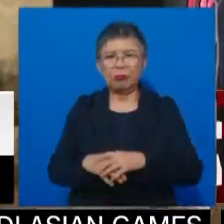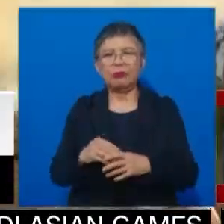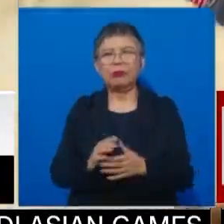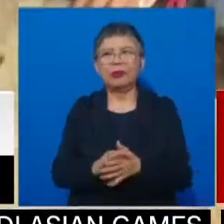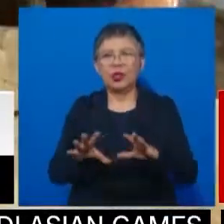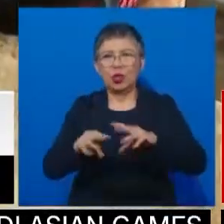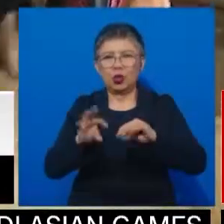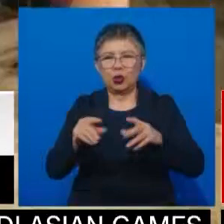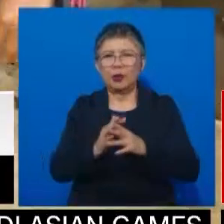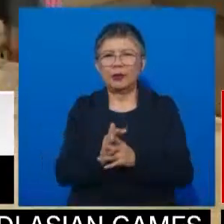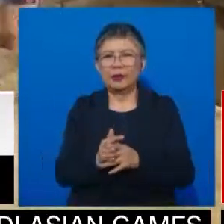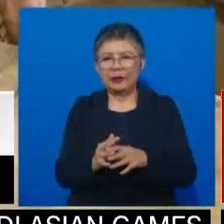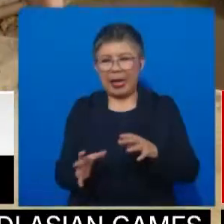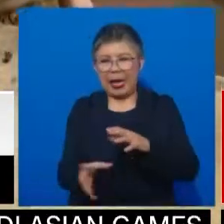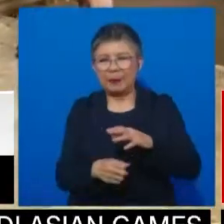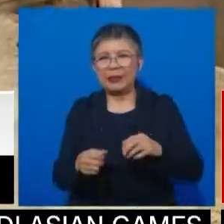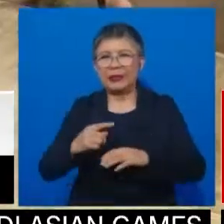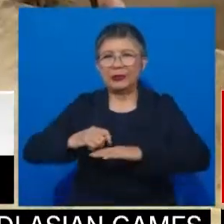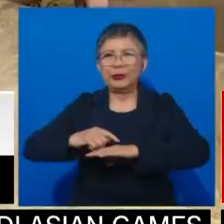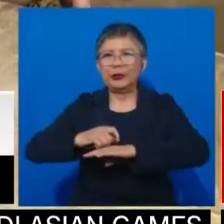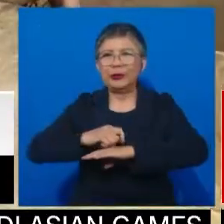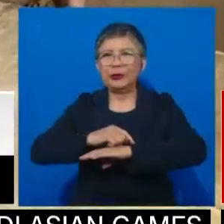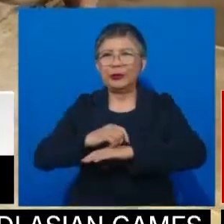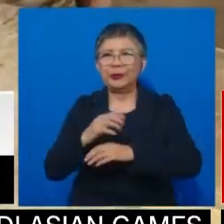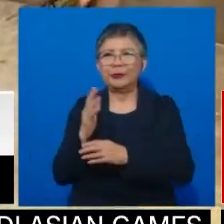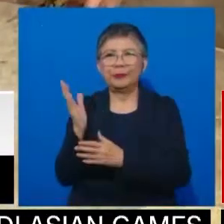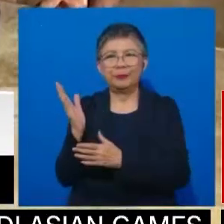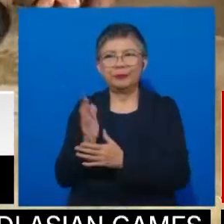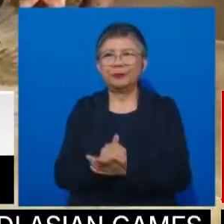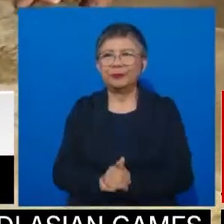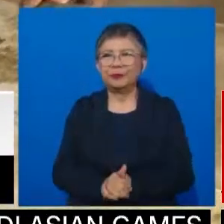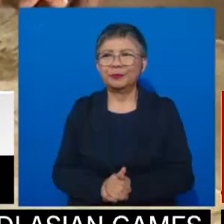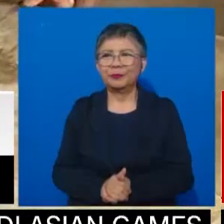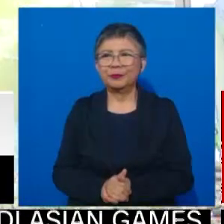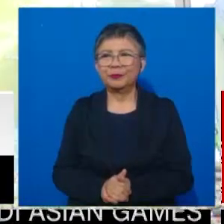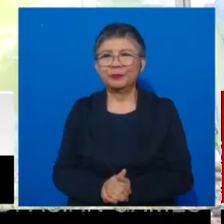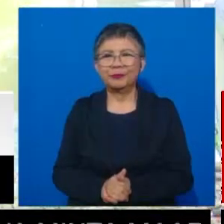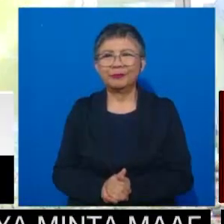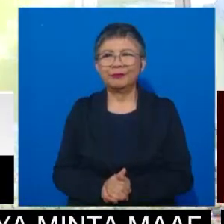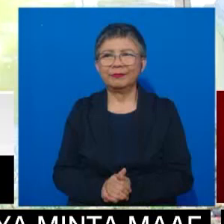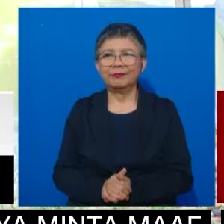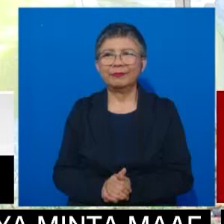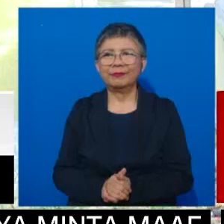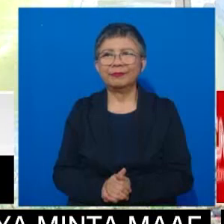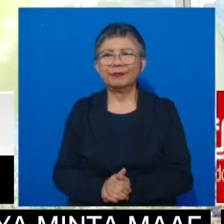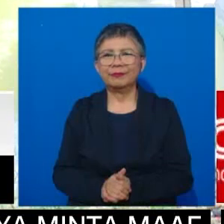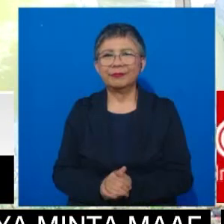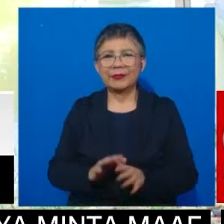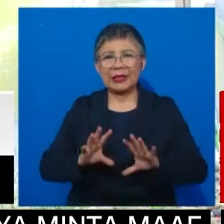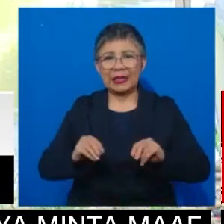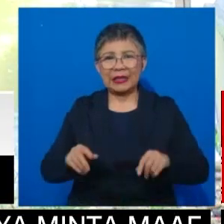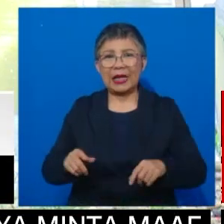Namun, sambil menunggu endapan mengering, Udin membuang air dengan spons seadanya. Pekerjaan Mas adalah